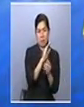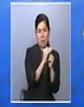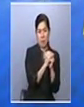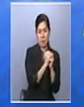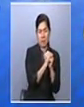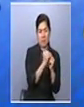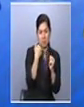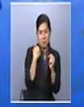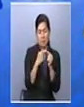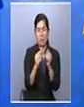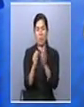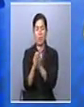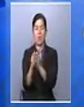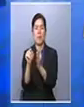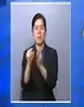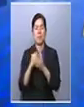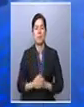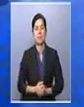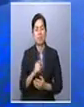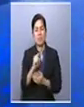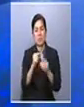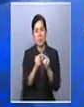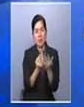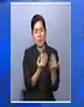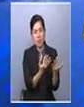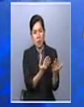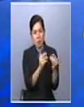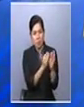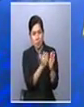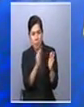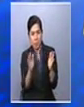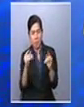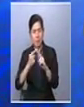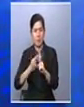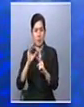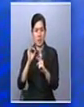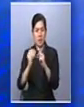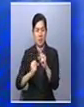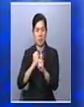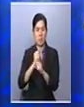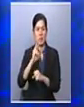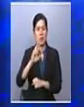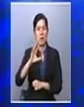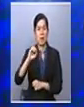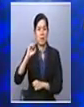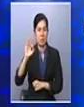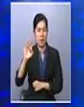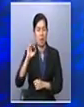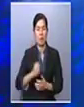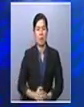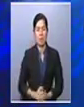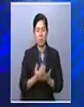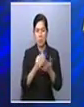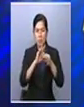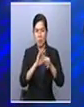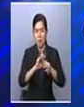เงินหรือว่า SDR ค่ะโดยการชะลอนี้ก็จะไปเกิดขึ้นนะคะในเดือนกันยายนของปี2559ทำให้เรื่องราว